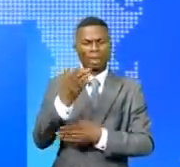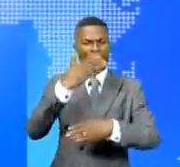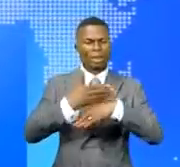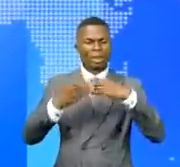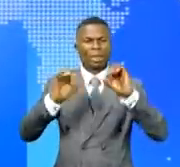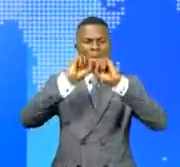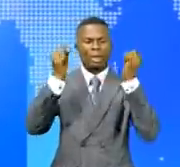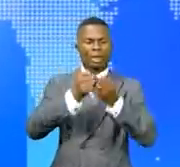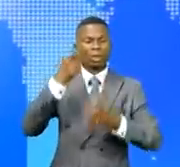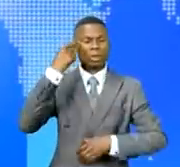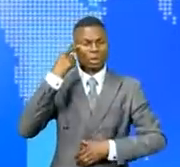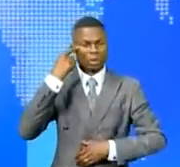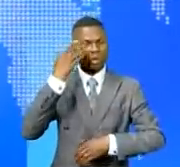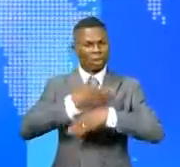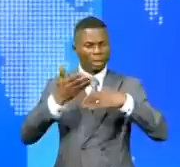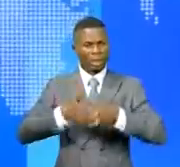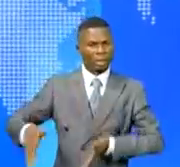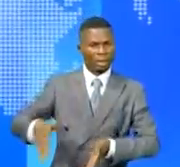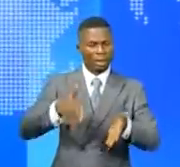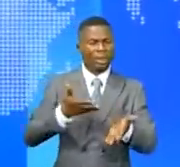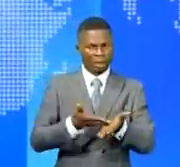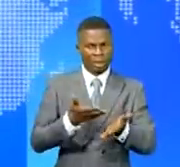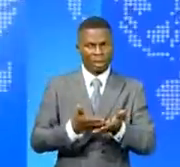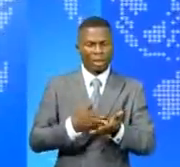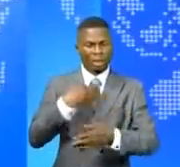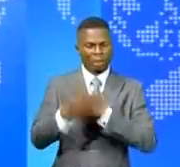chinoise minière qui réhabilite les 10 tronçons routiers